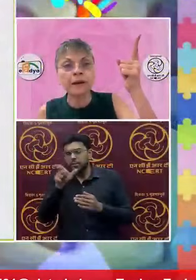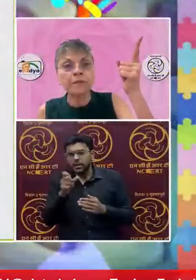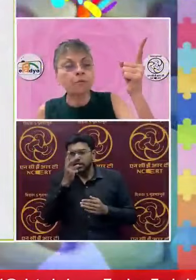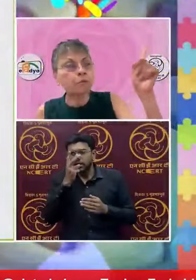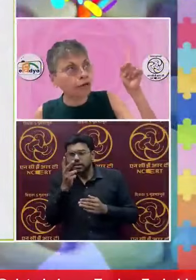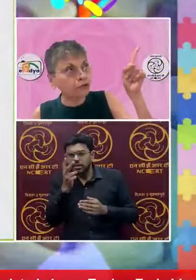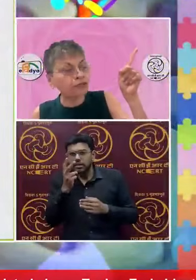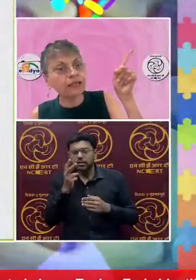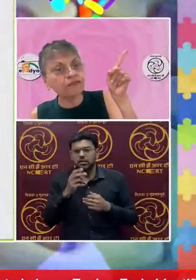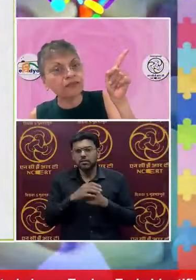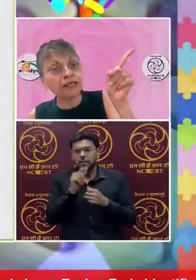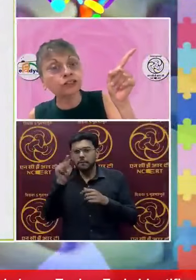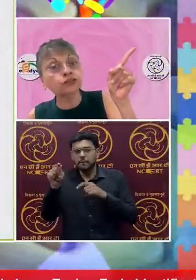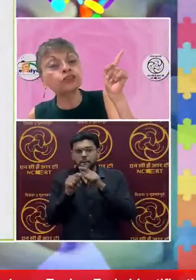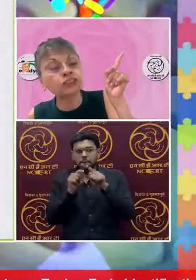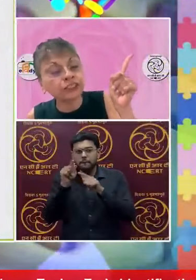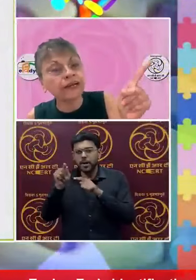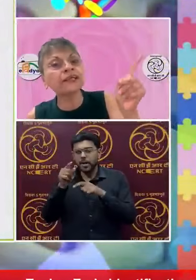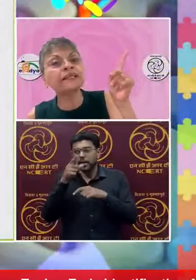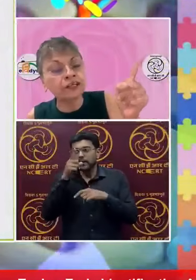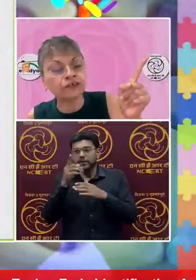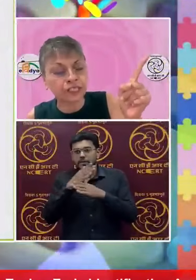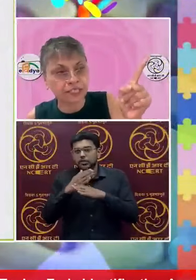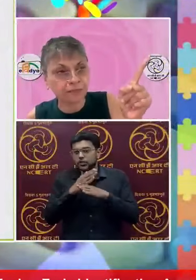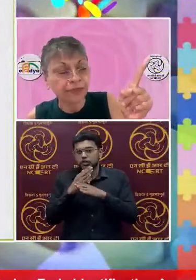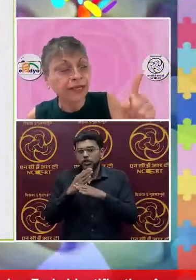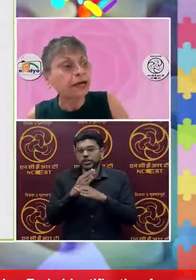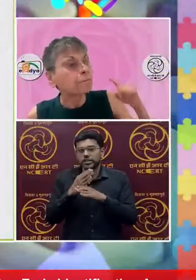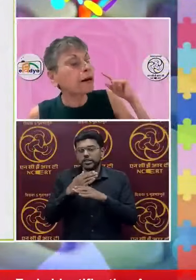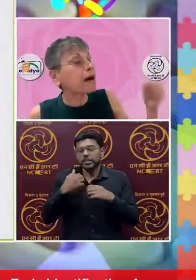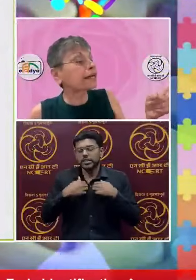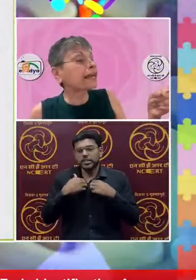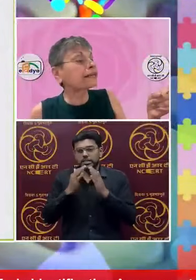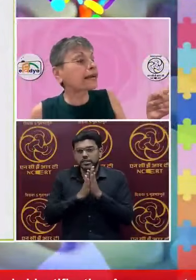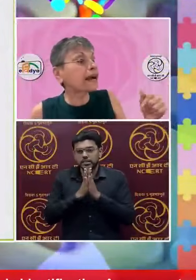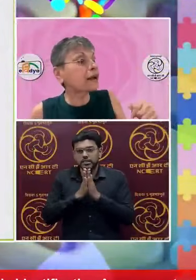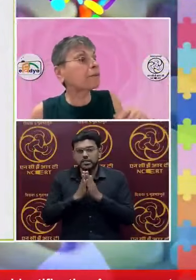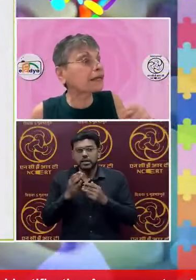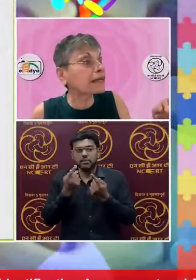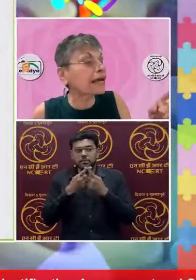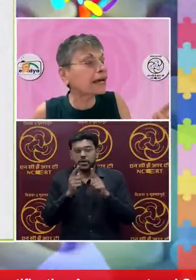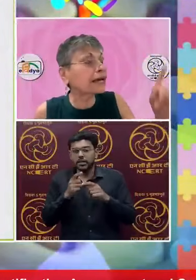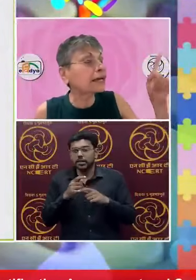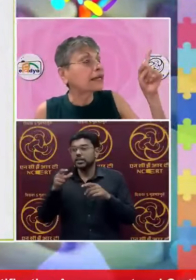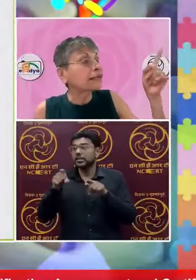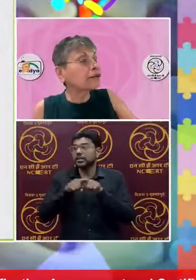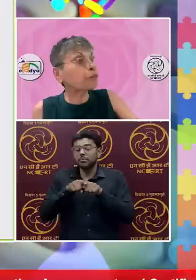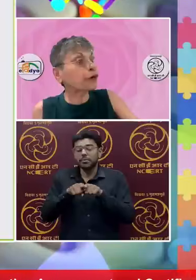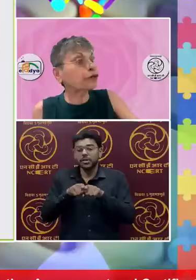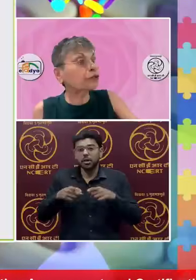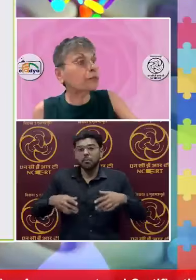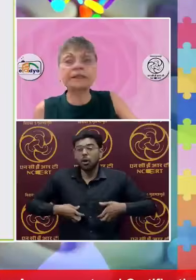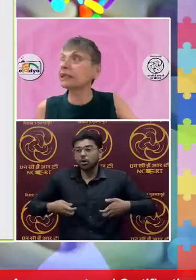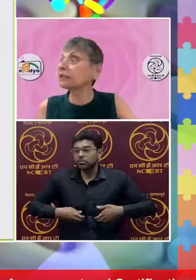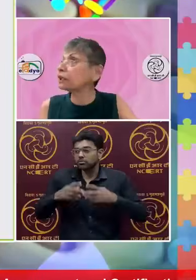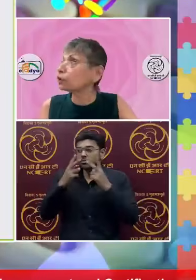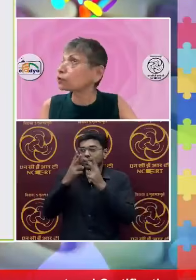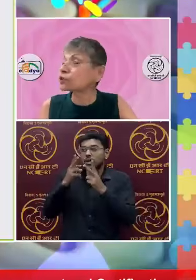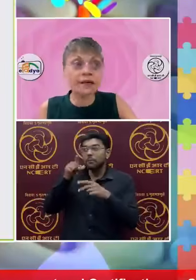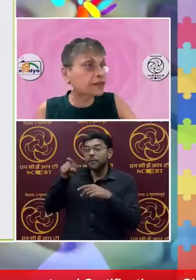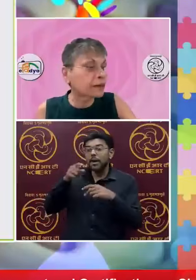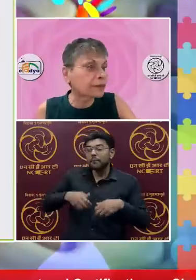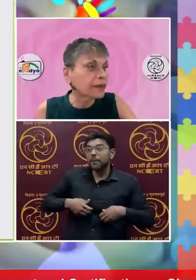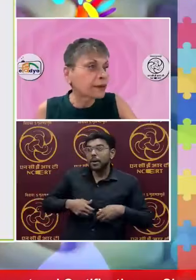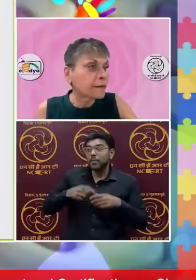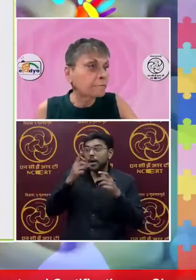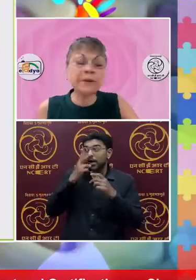they point with their fingers to share an interest. देखा है बंदर आया है, they will point to the बंदर and they look to